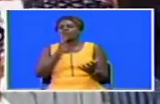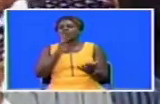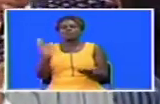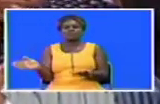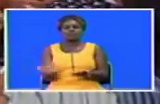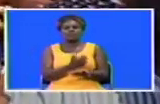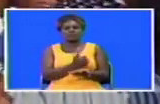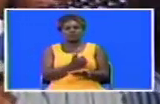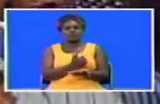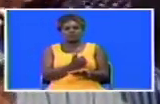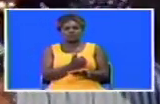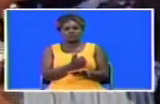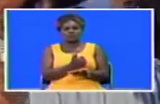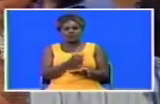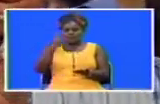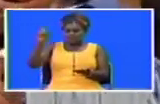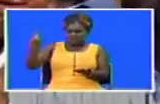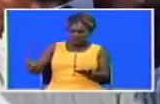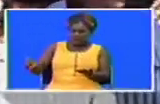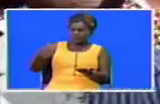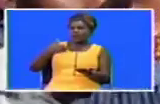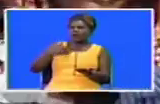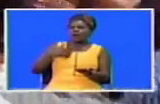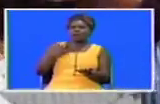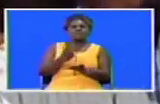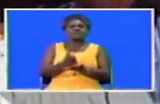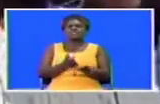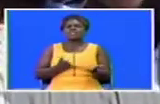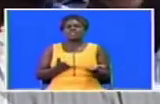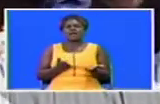What needs to be done is there has to be some kind of a rapid response.